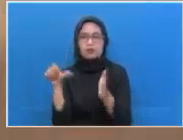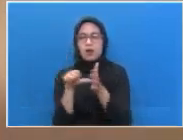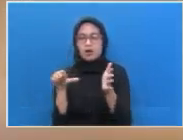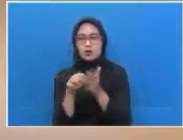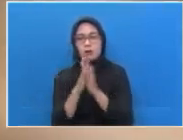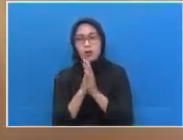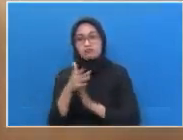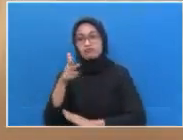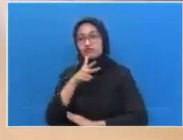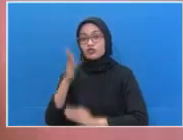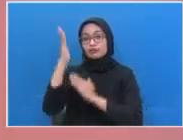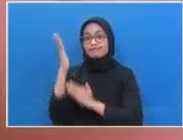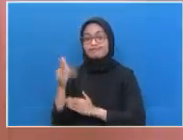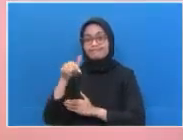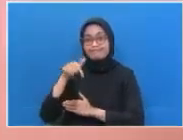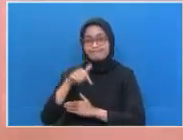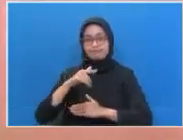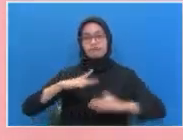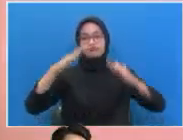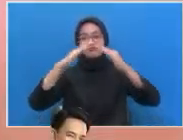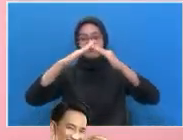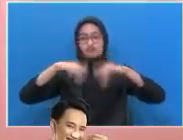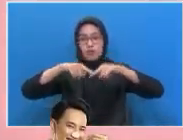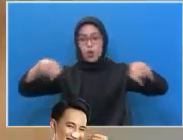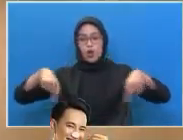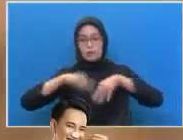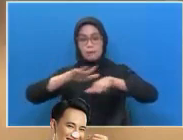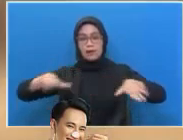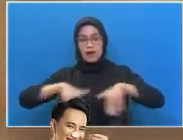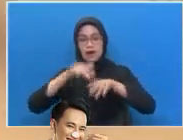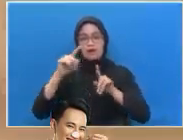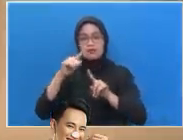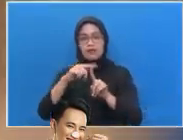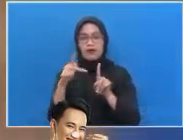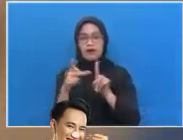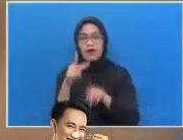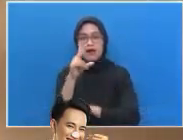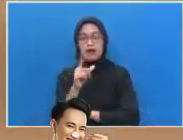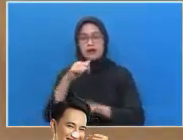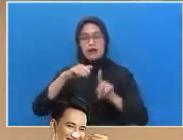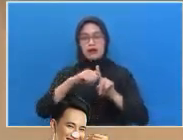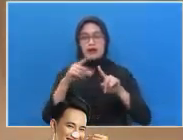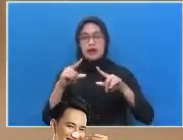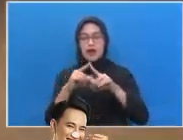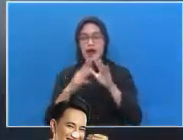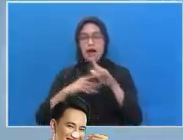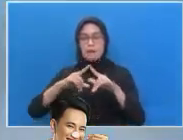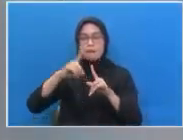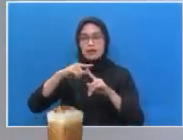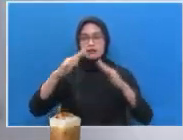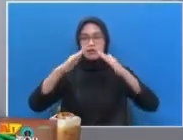dalam video materi ini saudara atau kolam renang THR keramat di Kabupaten Batang ambruk saat hujan deras terjadi